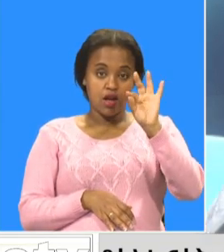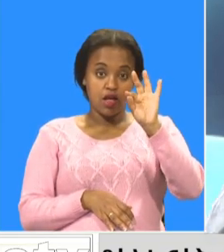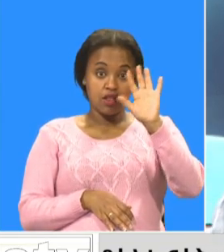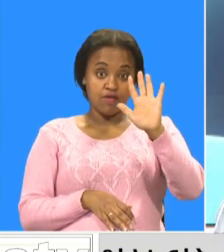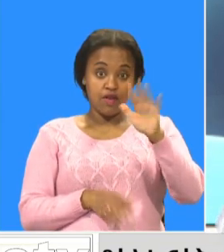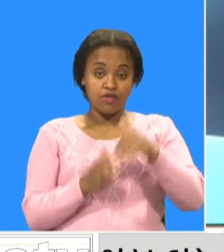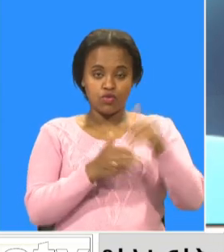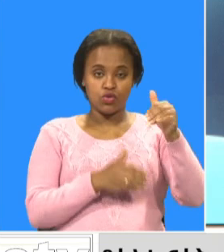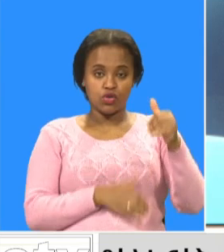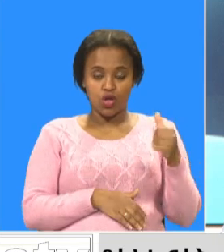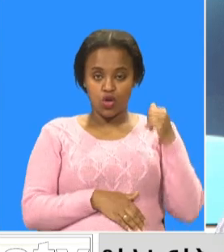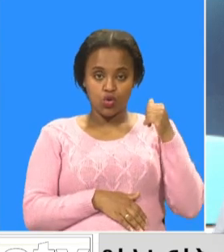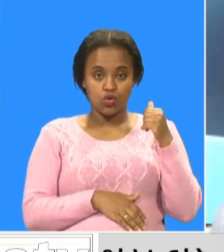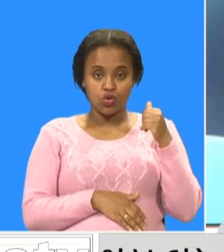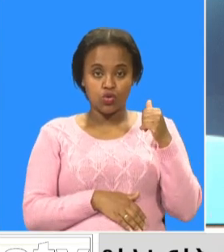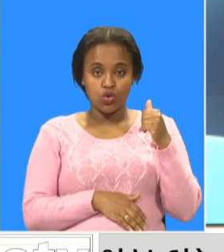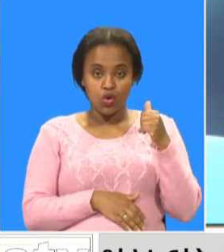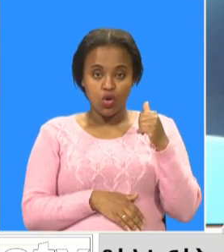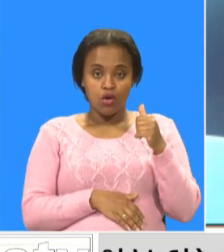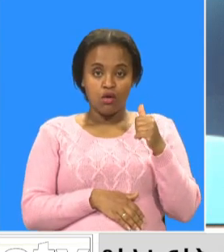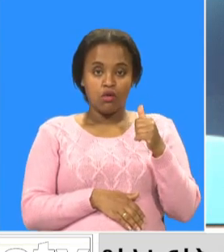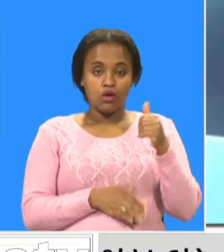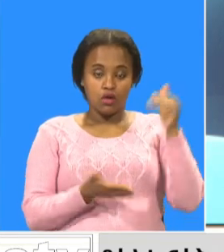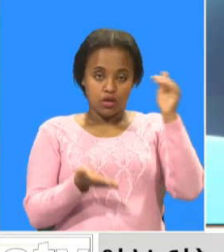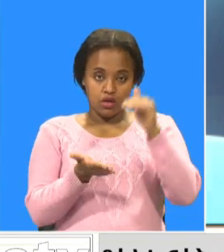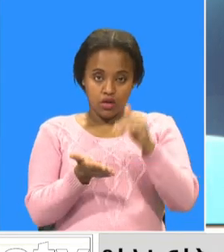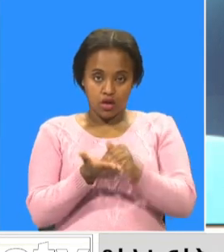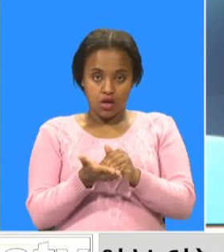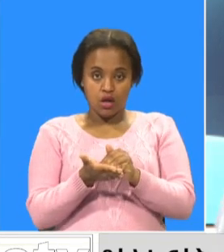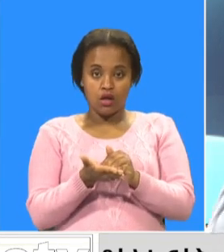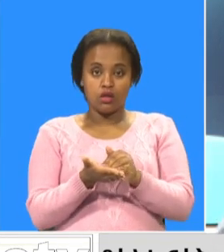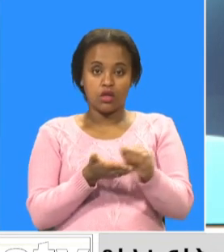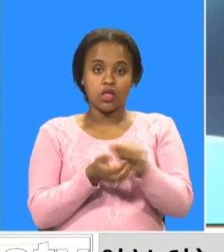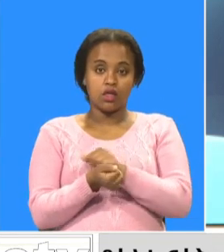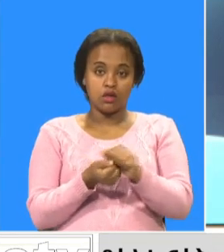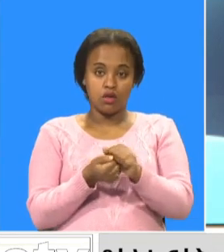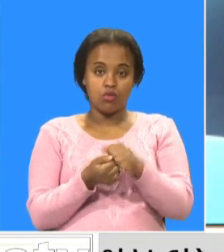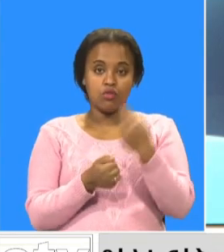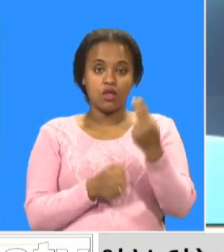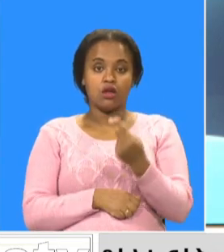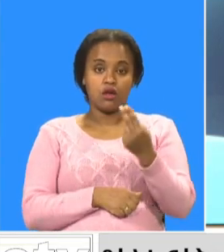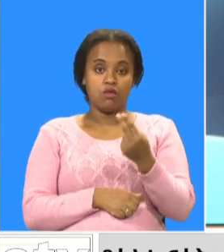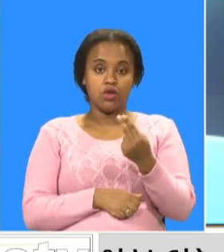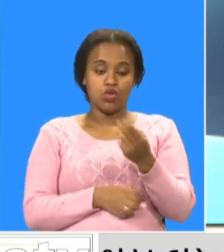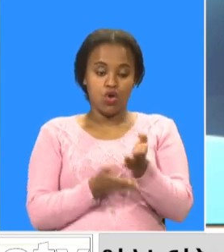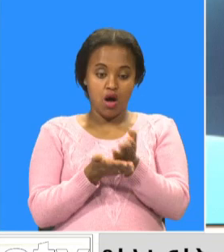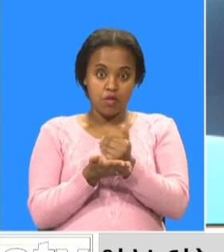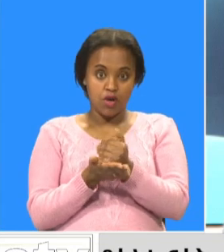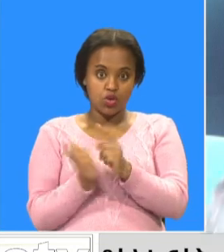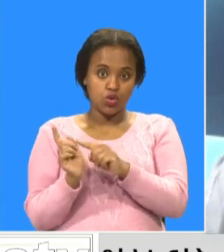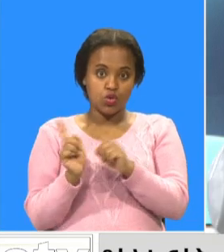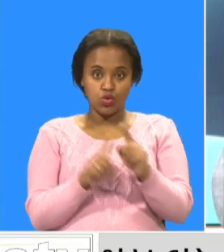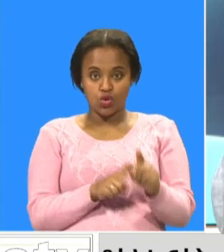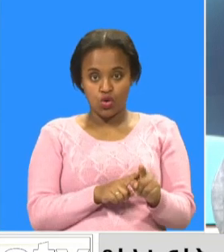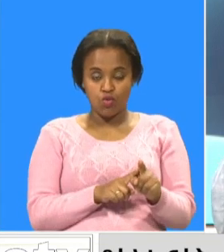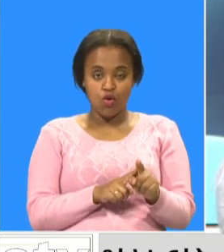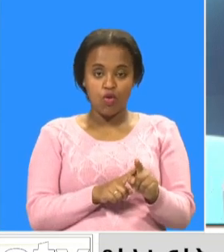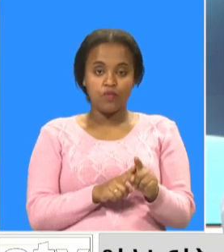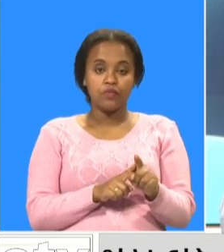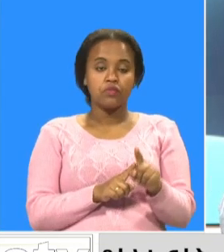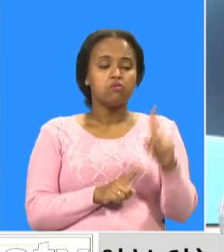እነሱ በስትራይል ተደርጎ ዲስኢንፌክት ተደርጎ ጥቅም ላይ የሚውሉበት እና አምራች ኩባንያዎችም ደግሞ በምን አይነት መልኩ ነው